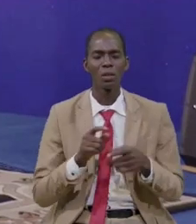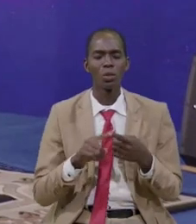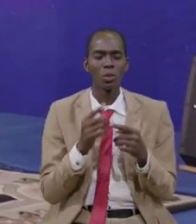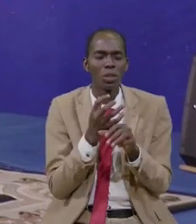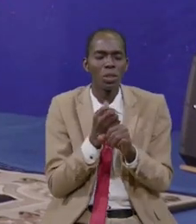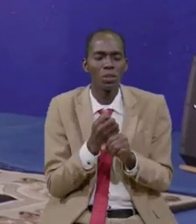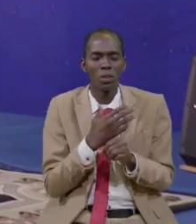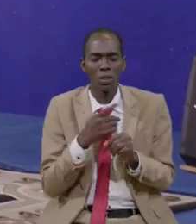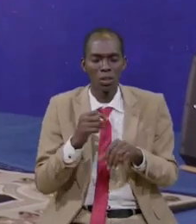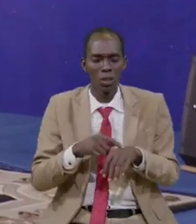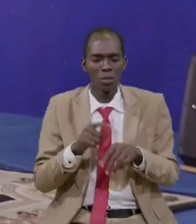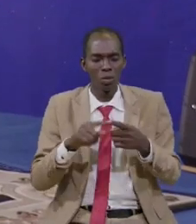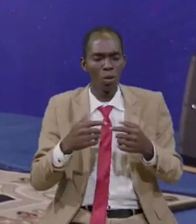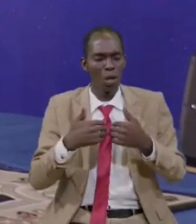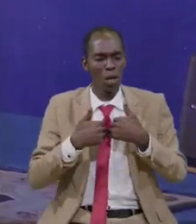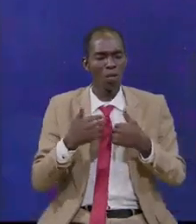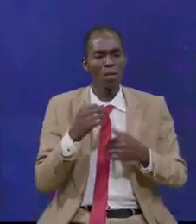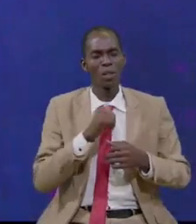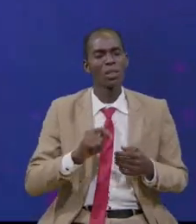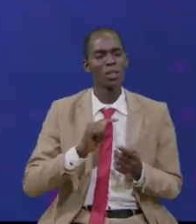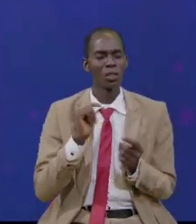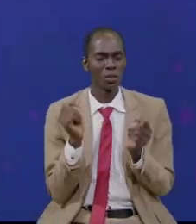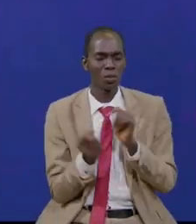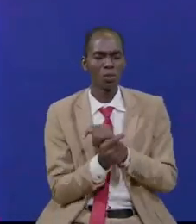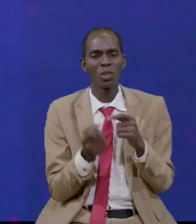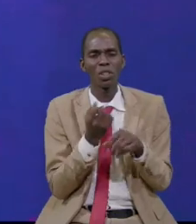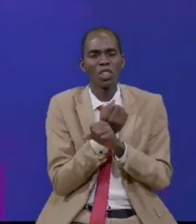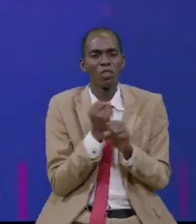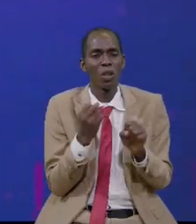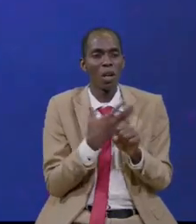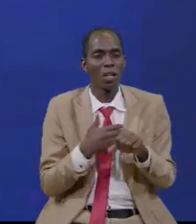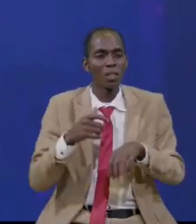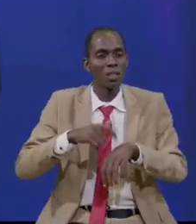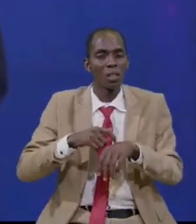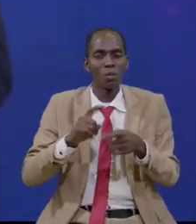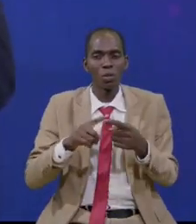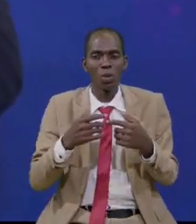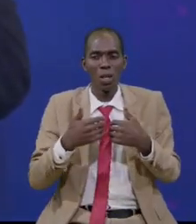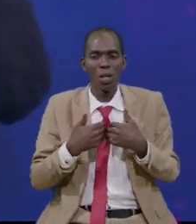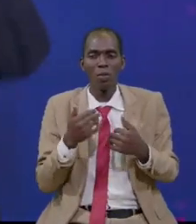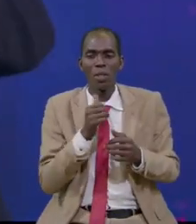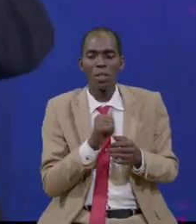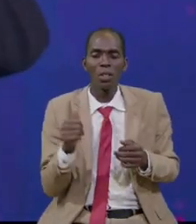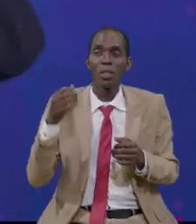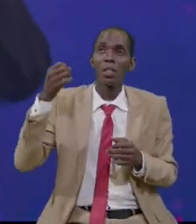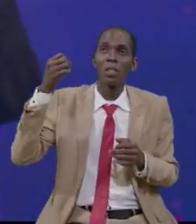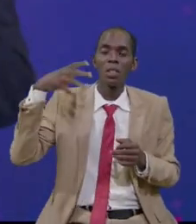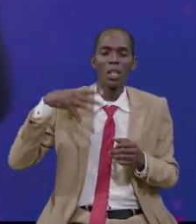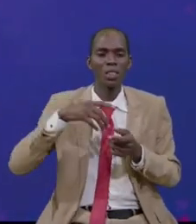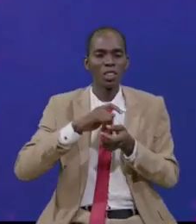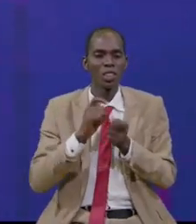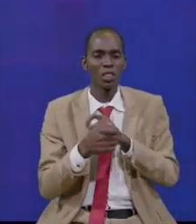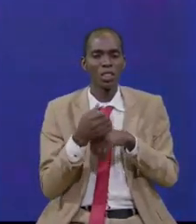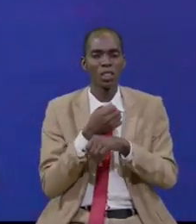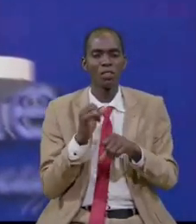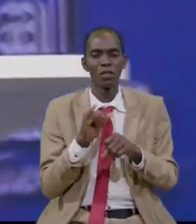moment pour avoir le salut transformateur. Il y a un moment pour avoir un salut qui change de vie. Il y